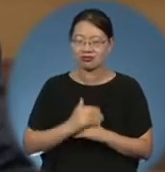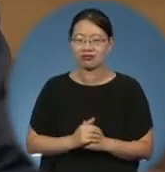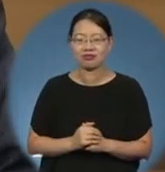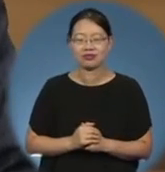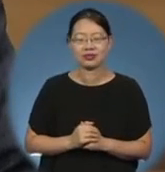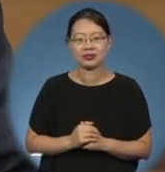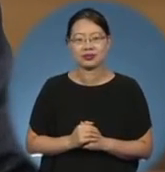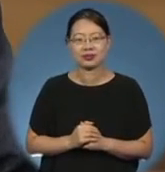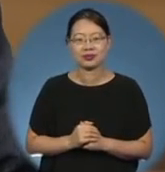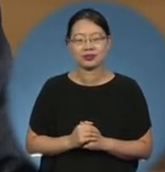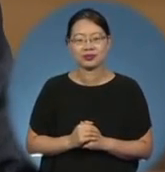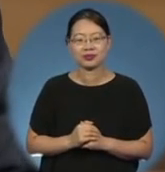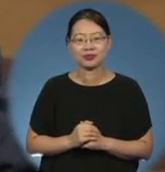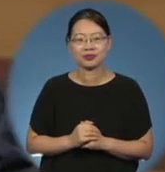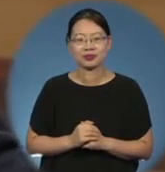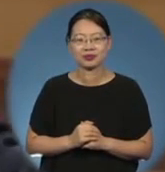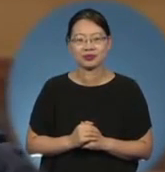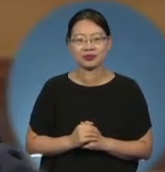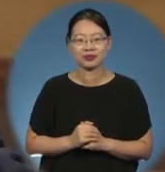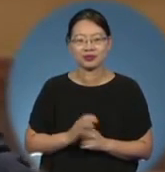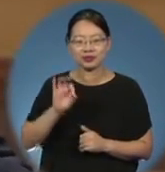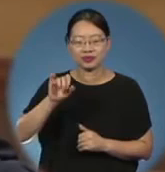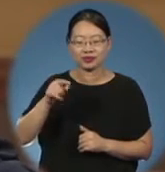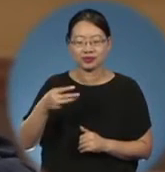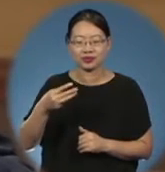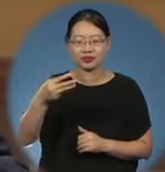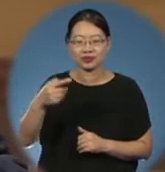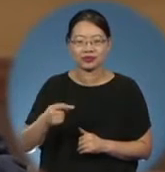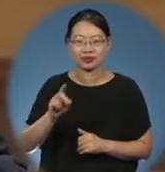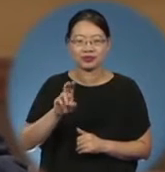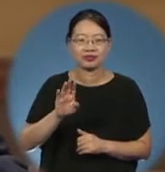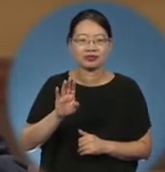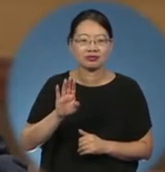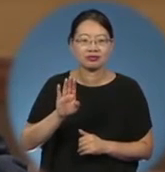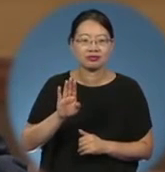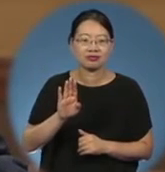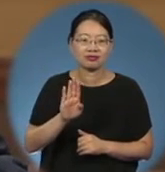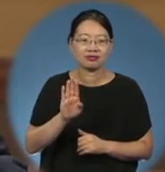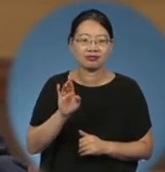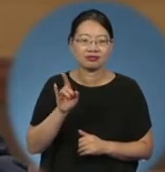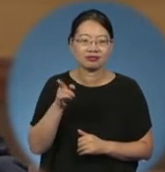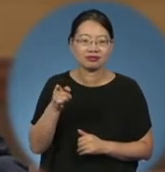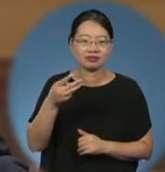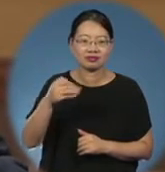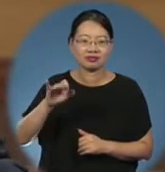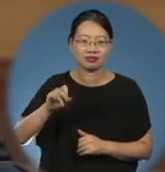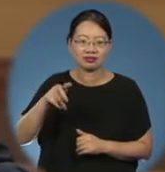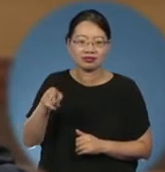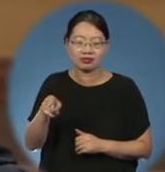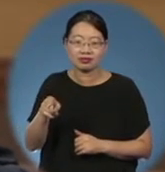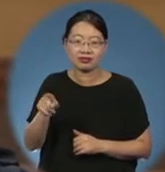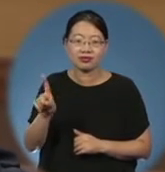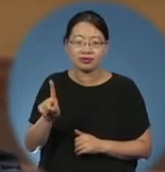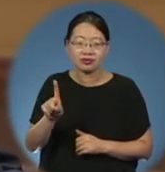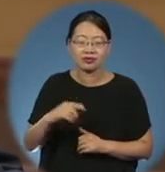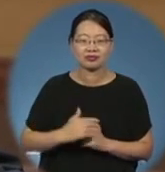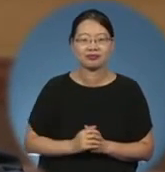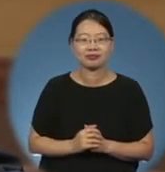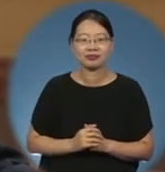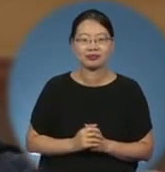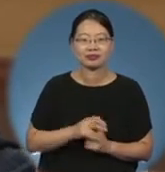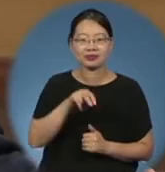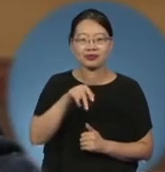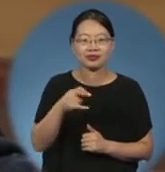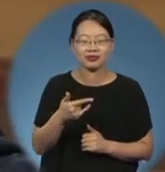겁니다 그 월트 베팅 거라구요 2분이 지금 샌프란시스코에 본사를 둔 금융회사의